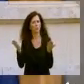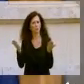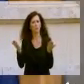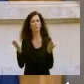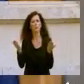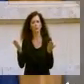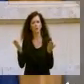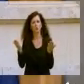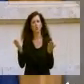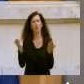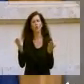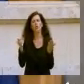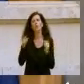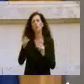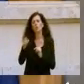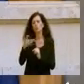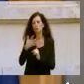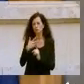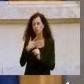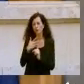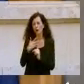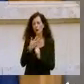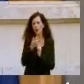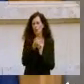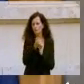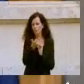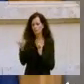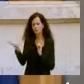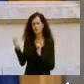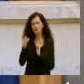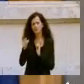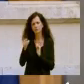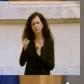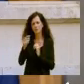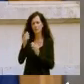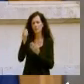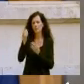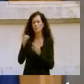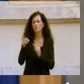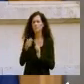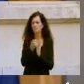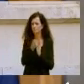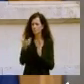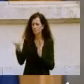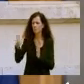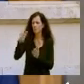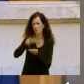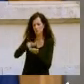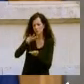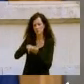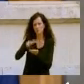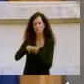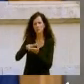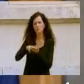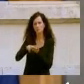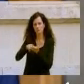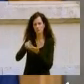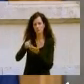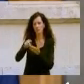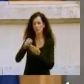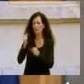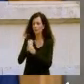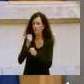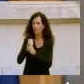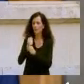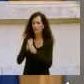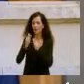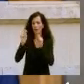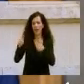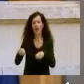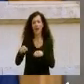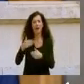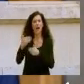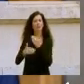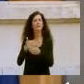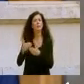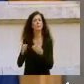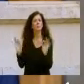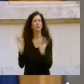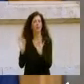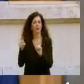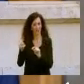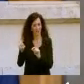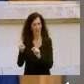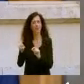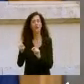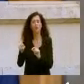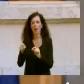conclamati molteplici e documentalmente provati il inadempimenti del concessionario quindi per me son